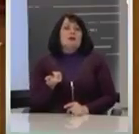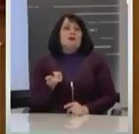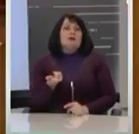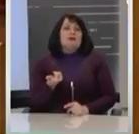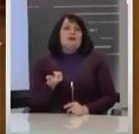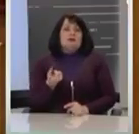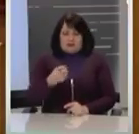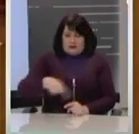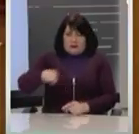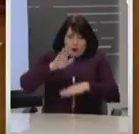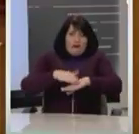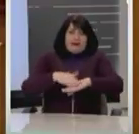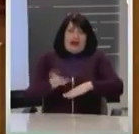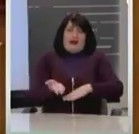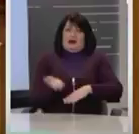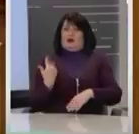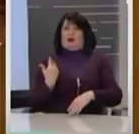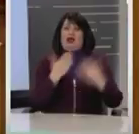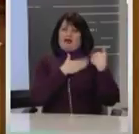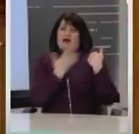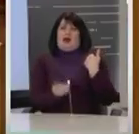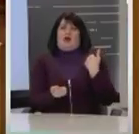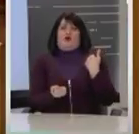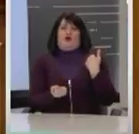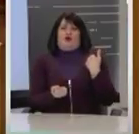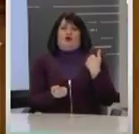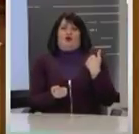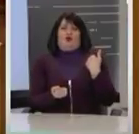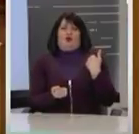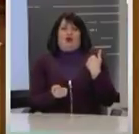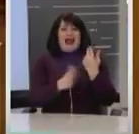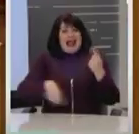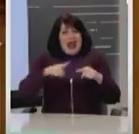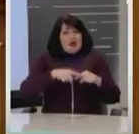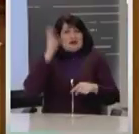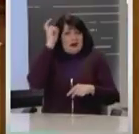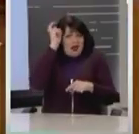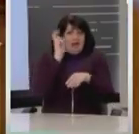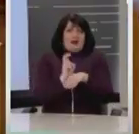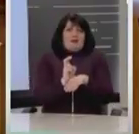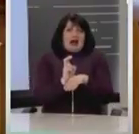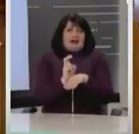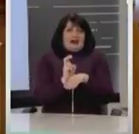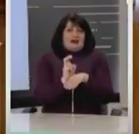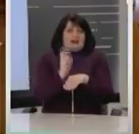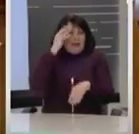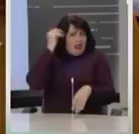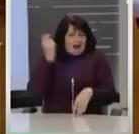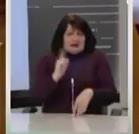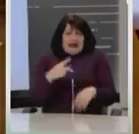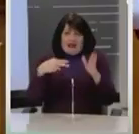που δεν είναι άμεροι ευθυνών και πολύ πρόσφατα, δεν ξεχνάει τόσο εύκολο ο ελληνικός λαός, ήσασταν σε αυτά εδώ τα έδρανα.